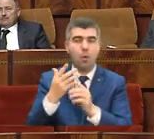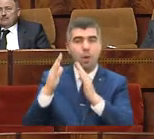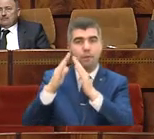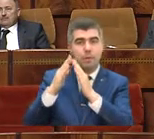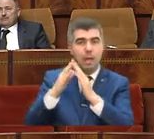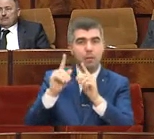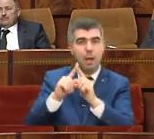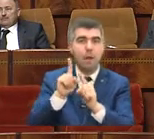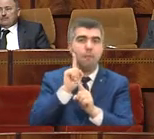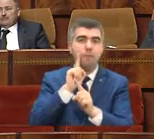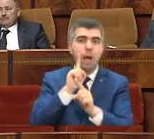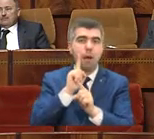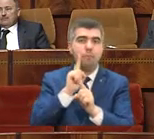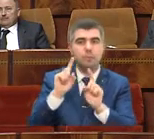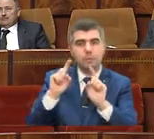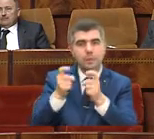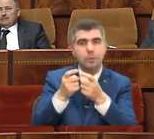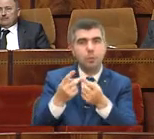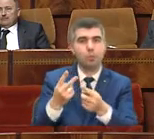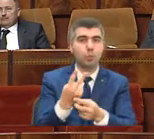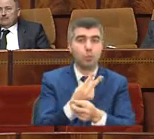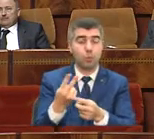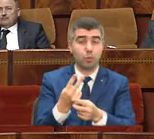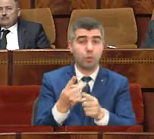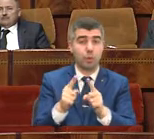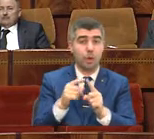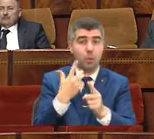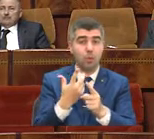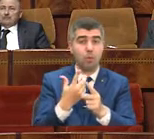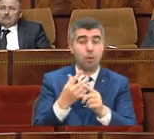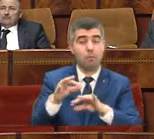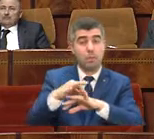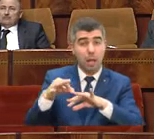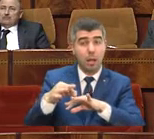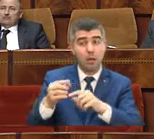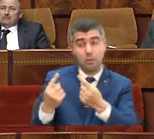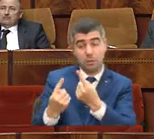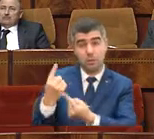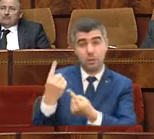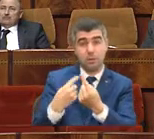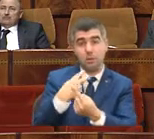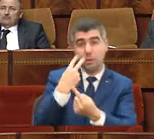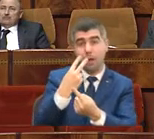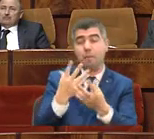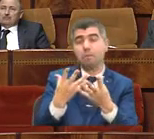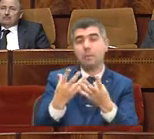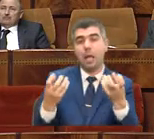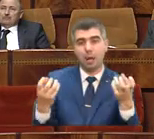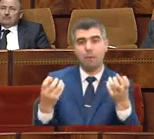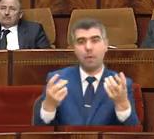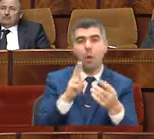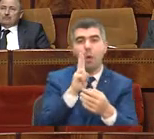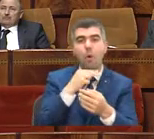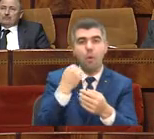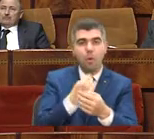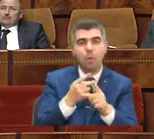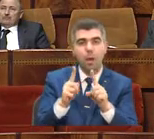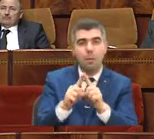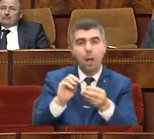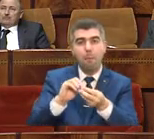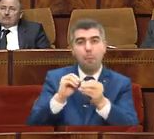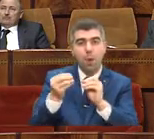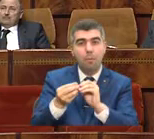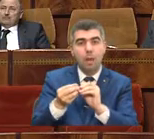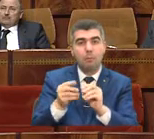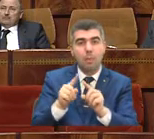اسره. راه خصنا نقراو هذه القرايه السيد الوزير. الحكومه ديالكم كيخصها تلقى حلول جذريه ومسربيه.